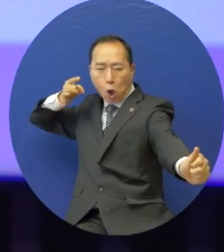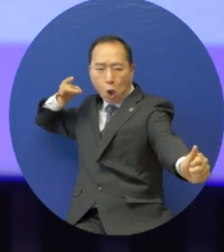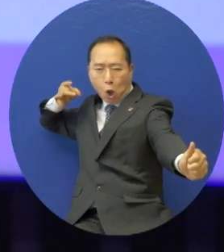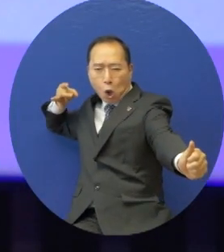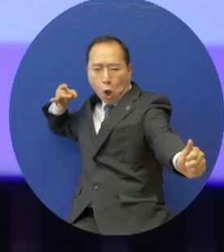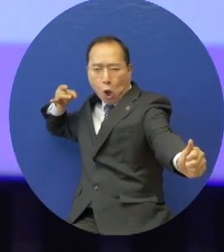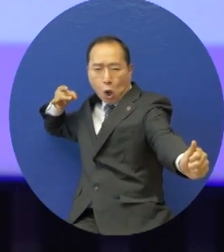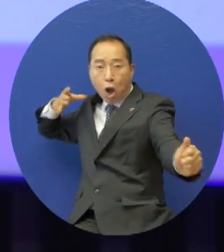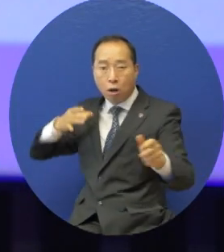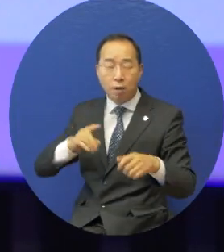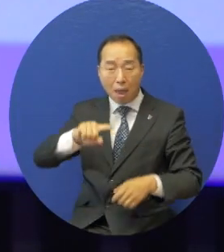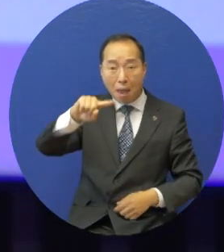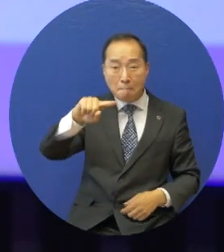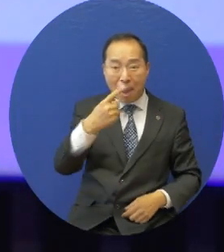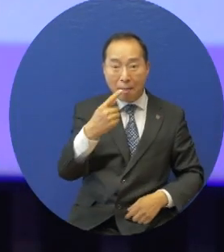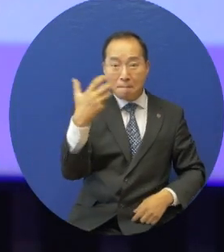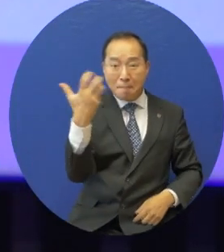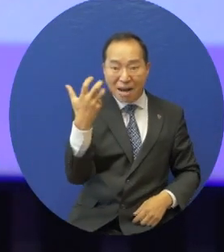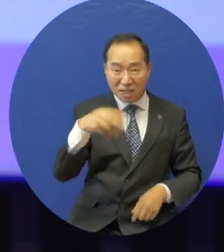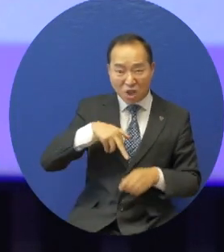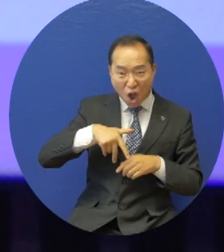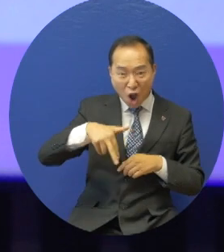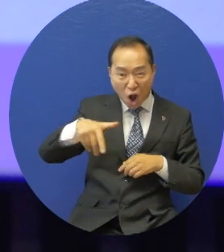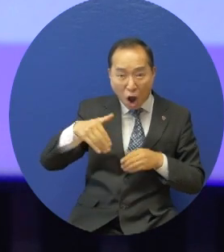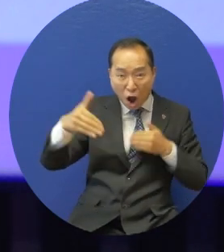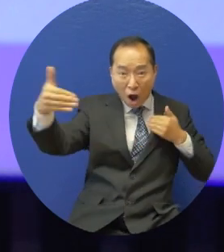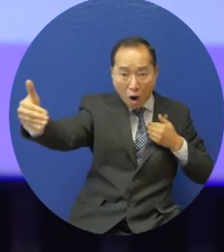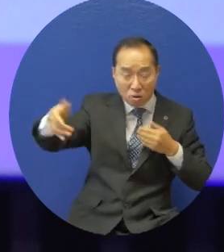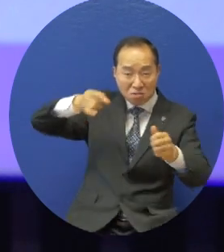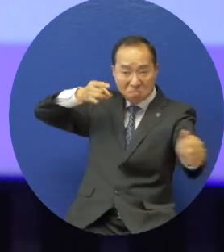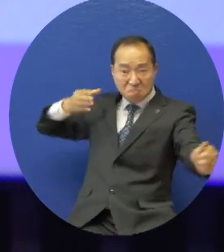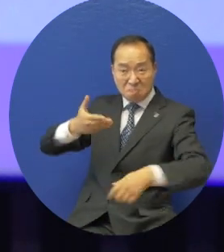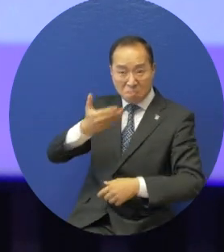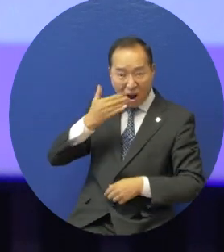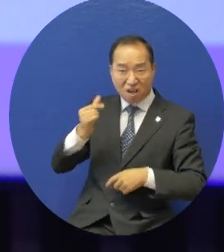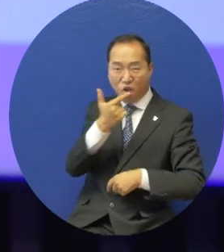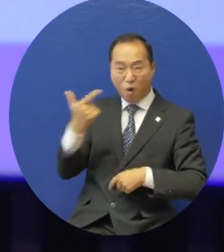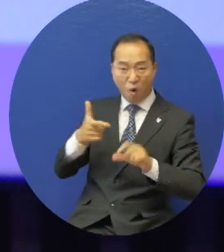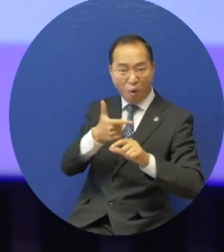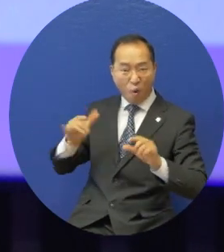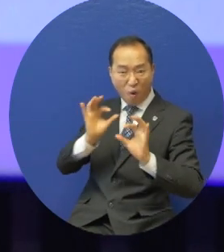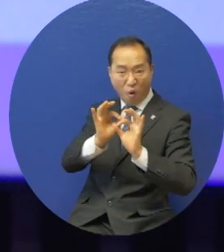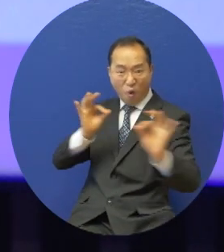있는 굉장히 뛰어난 궁수를 가지고 있어야 되고요. 또 무기도 굉장히